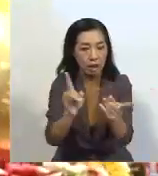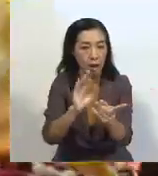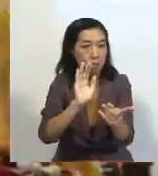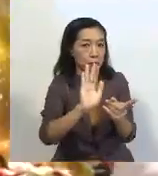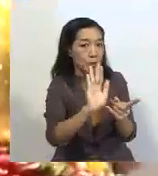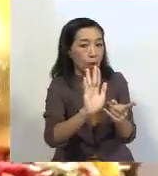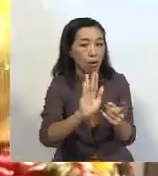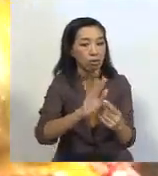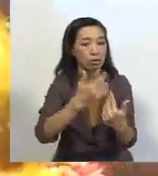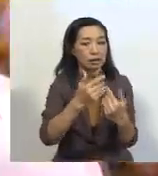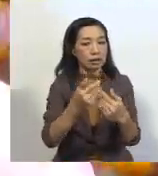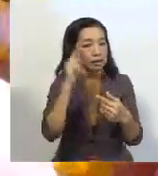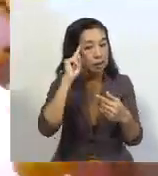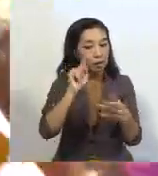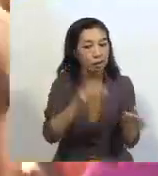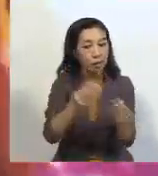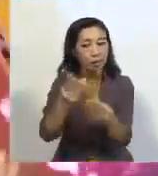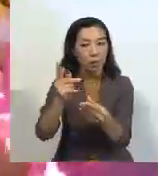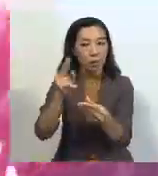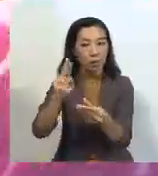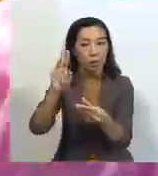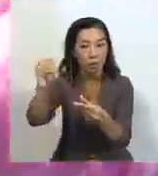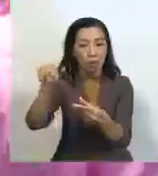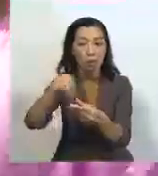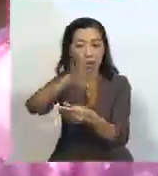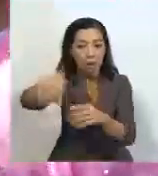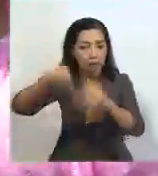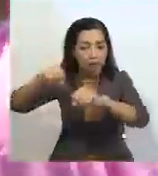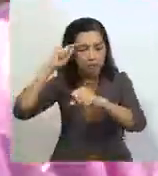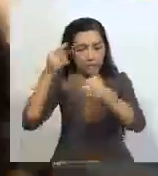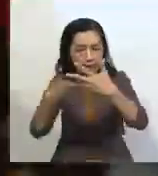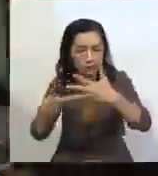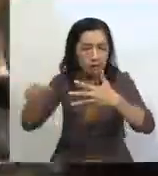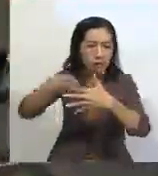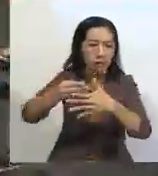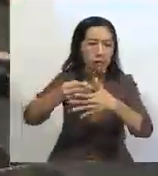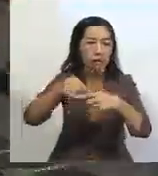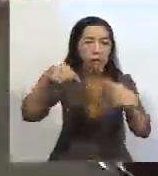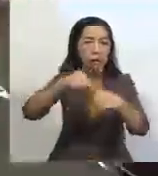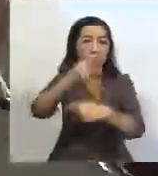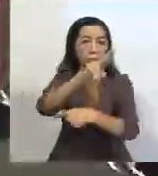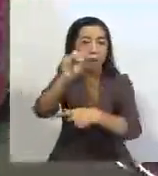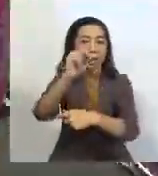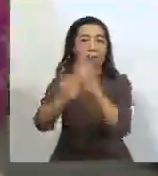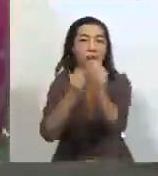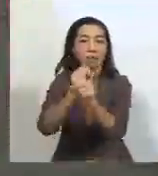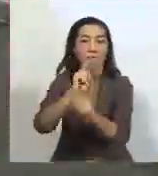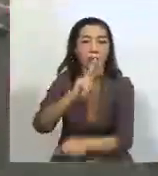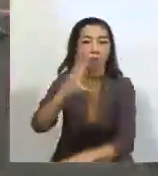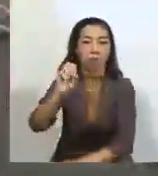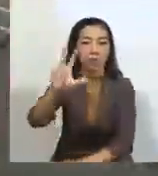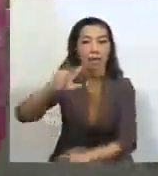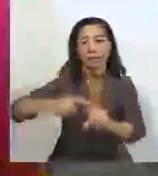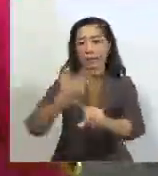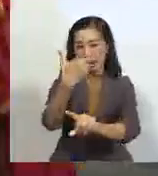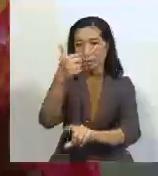จะเสนอต่อคณะรัฐมนตรีคาดว่าจะยื่นต่อยูเนสโกได้ในช่วงของเดือนมีนาคม2563เพื่อที่จะขึ้นบั